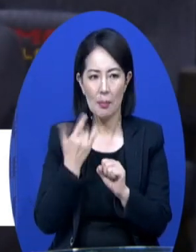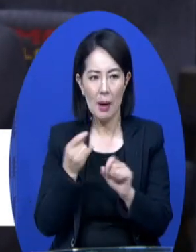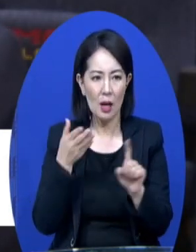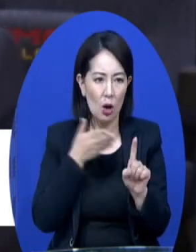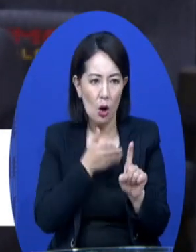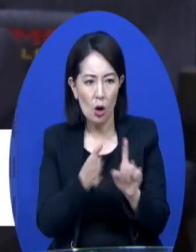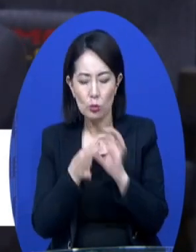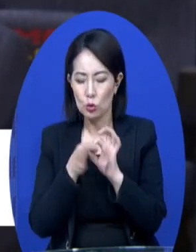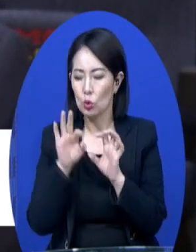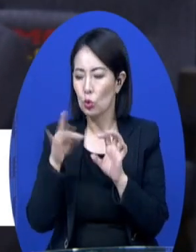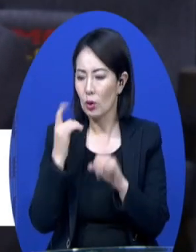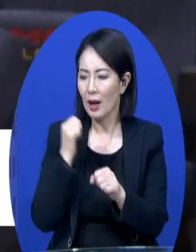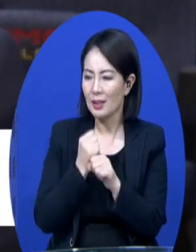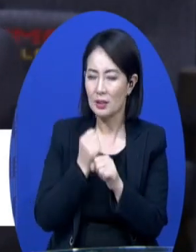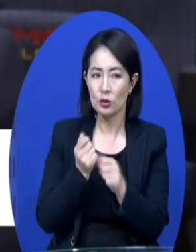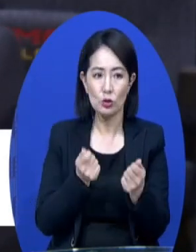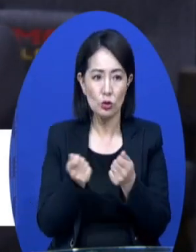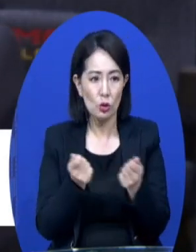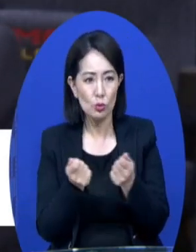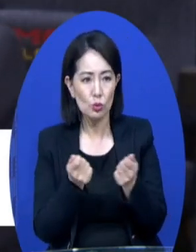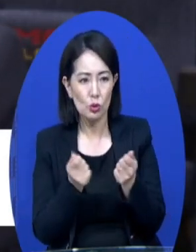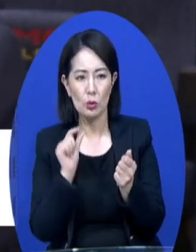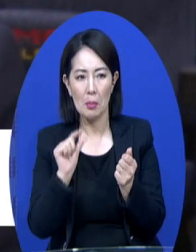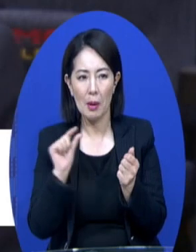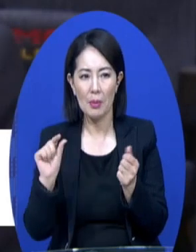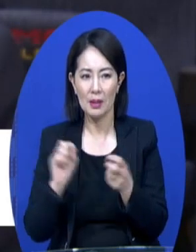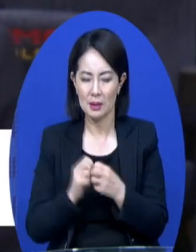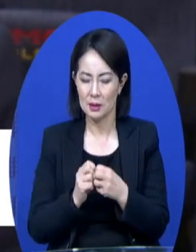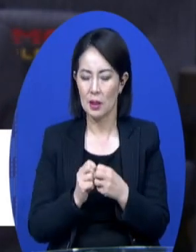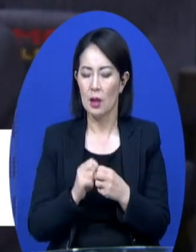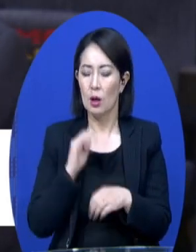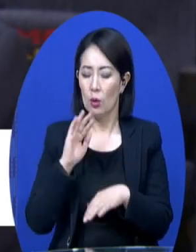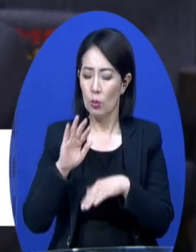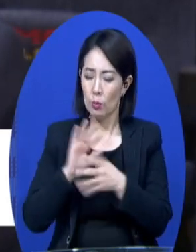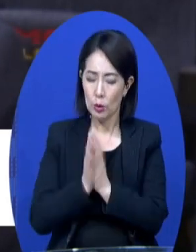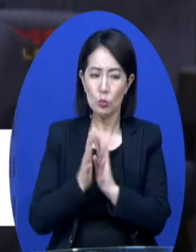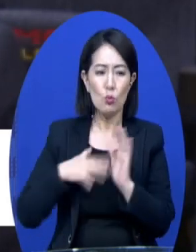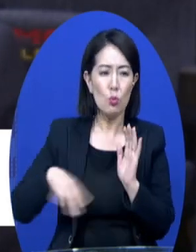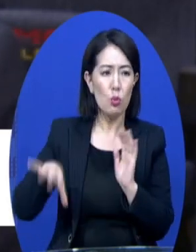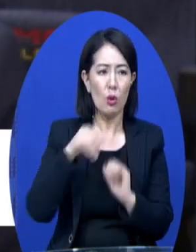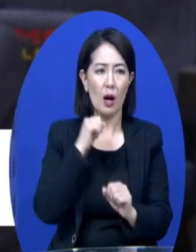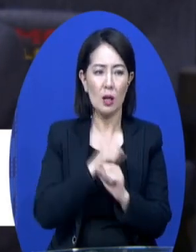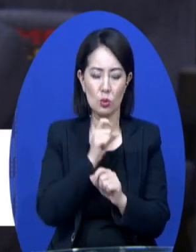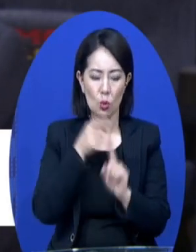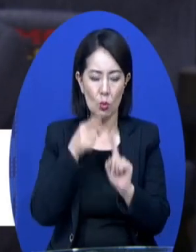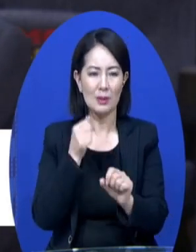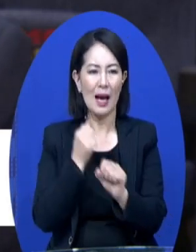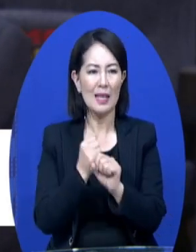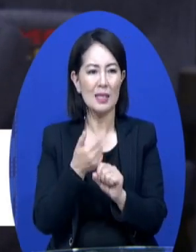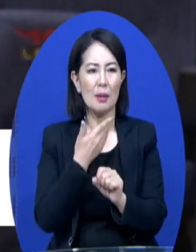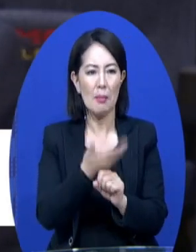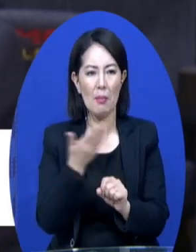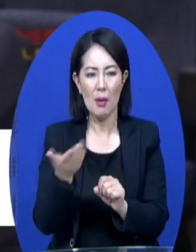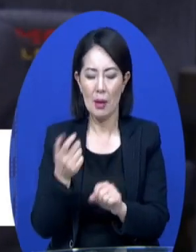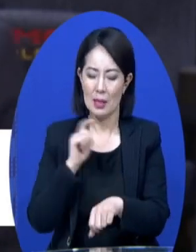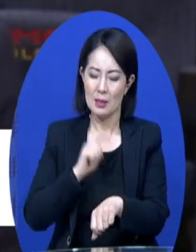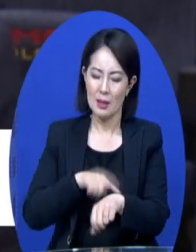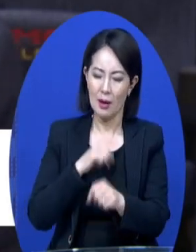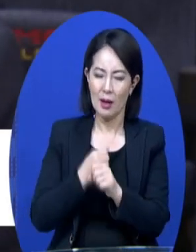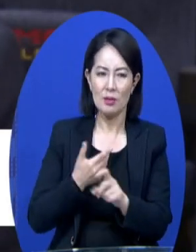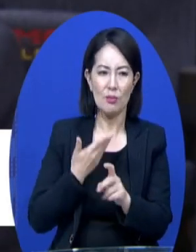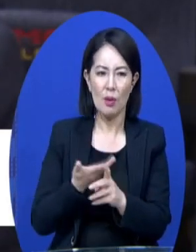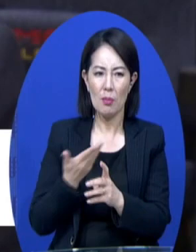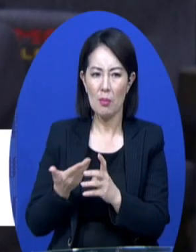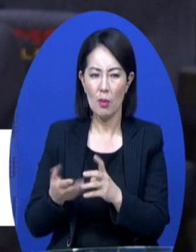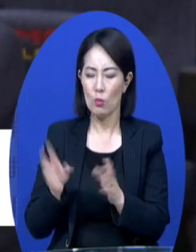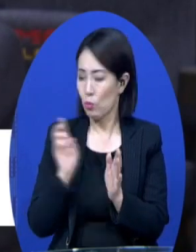зуучлах төр одоо ажиллах ийм хөө зохицуултыг бол баг хэмжээгээр хийж байгаа. Гэтэ мэдээж бүх ажилчтай бол бид нар бас ажлын байраар хангах одоо цагийн ажиллаар хангах үнэхээр